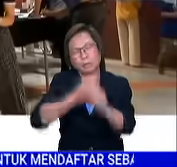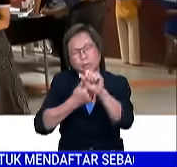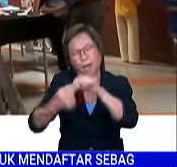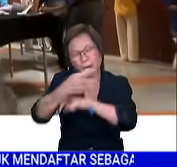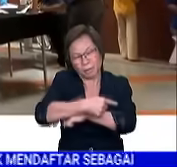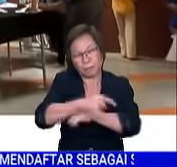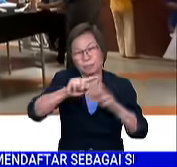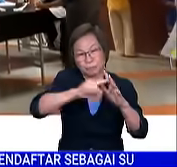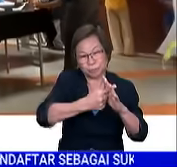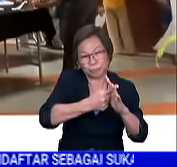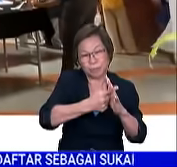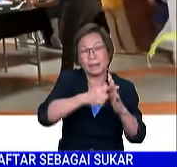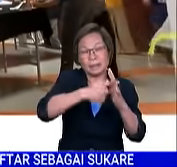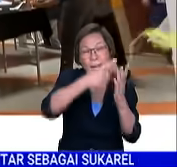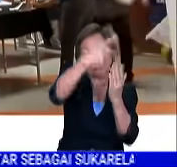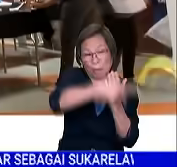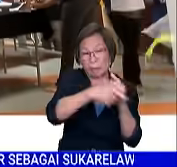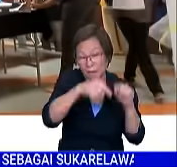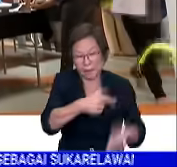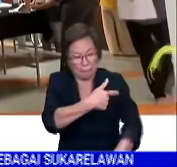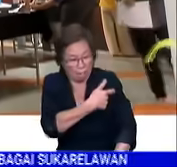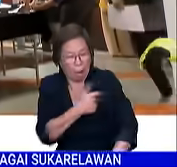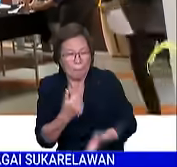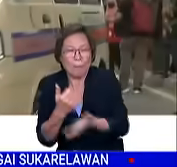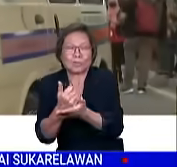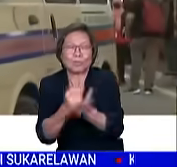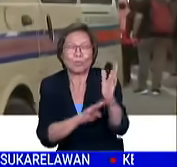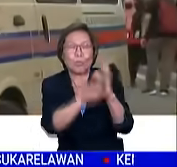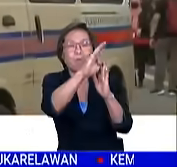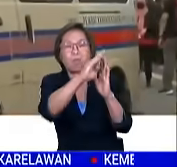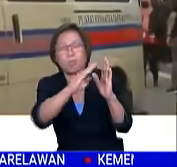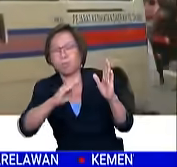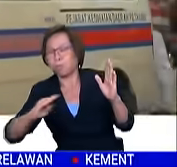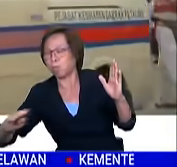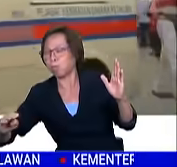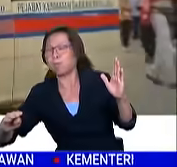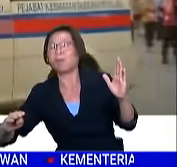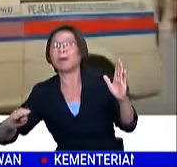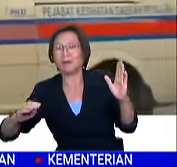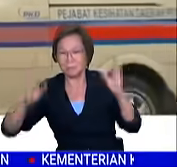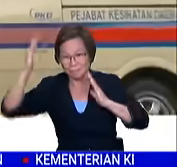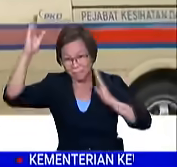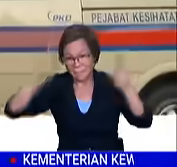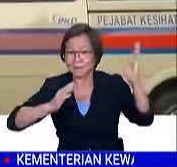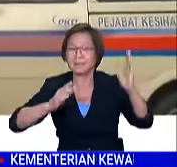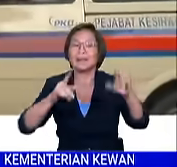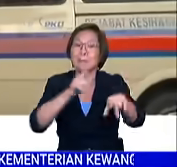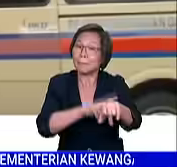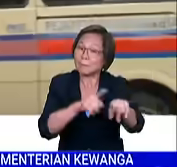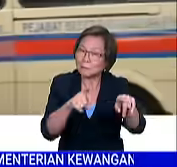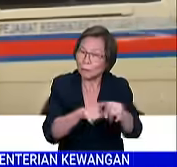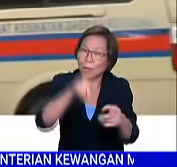Justru pelaksanaan inisiatif ini mampu membantu melandaikan lekuk penularan pandemik dalam negara, pada masa